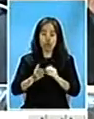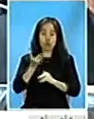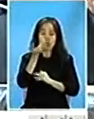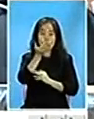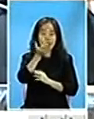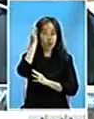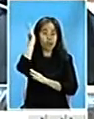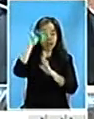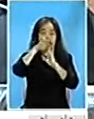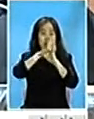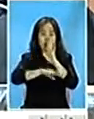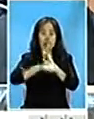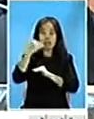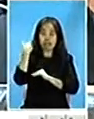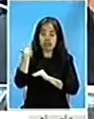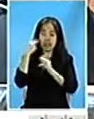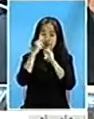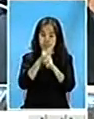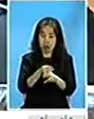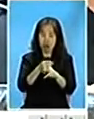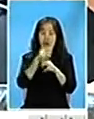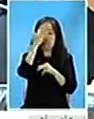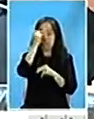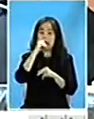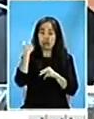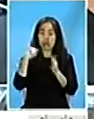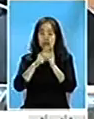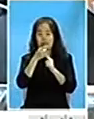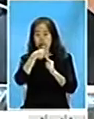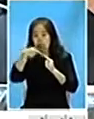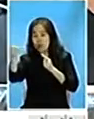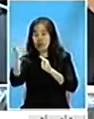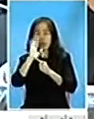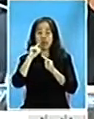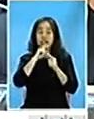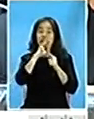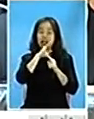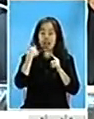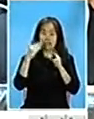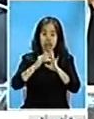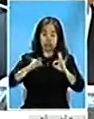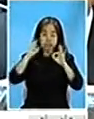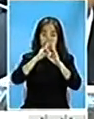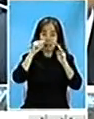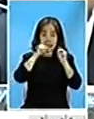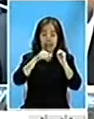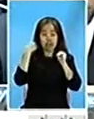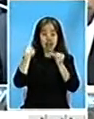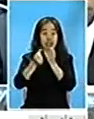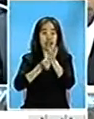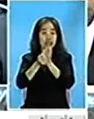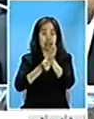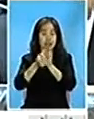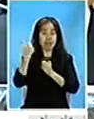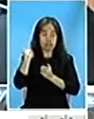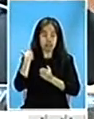แปรยติเอาไว้เท่านั้นเพราะว่าก็จะไม่เลยออกไปยกเว้นกรณีจำเป็นว่ามาตรานั้นมีการแก้ไขและมี